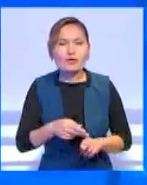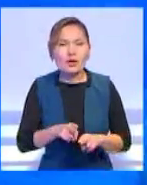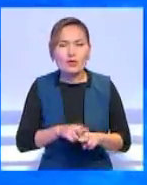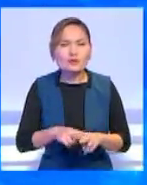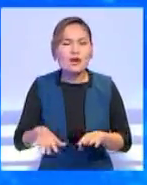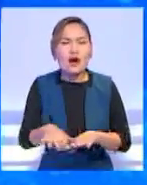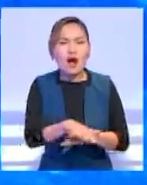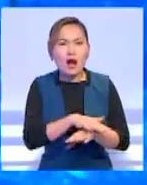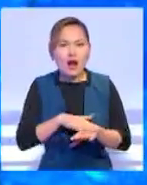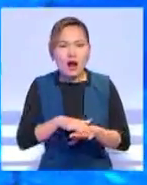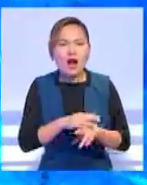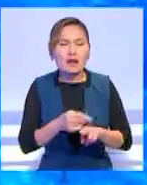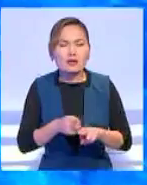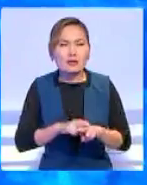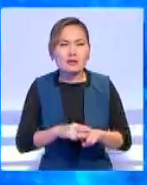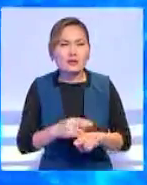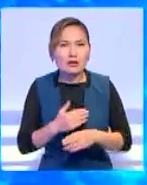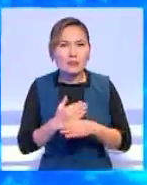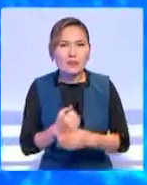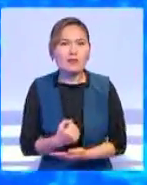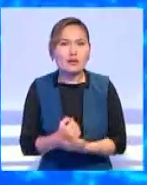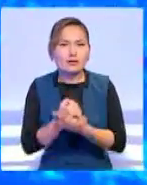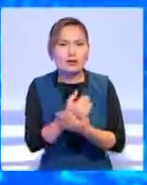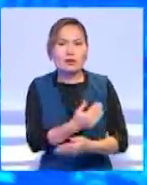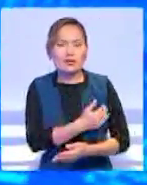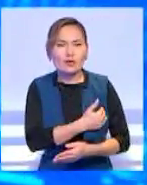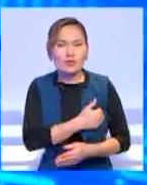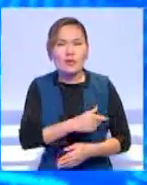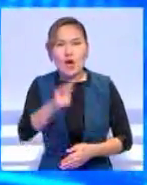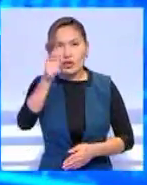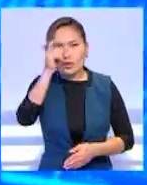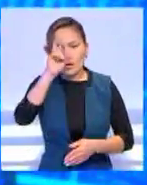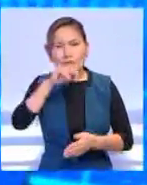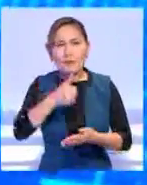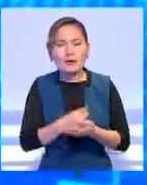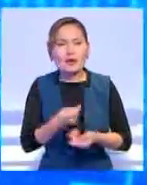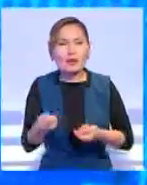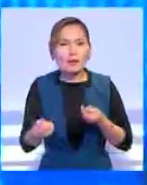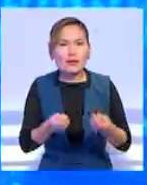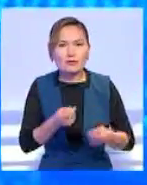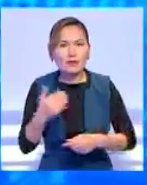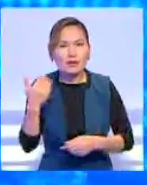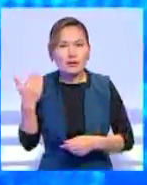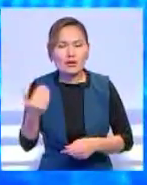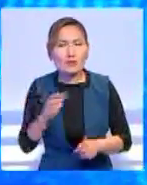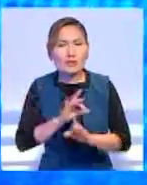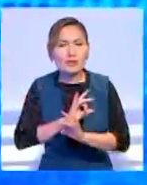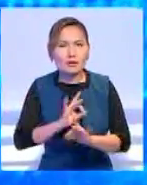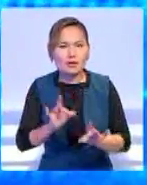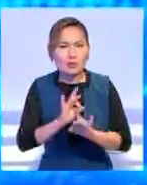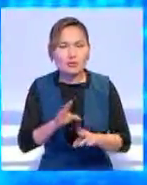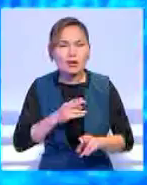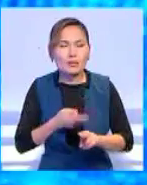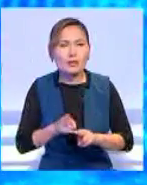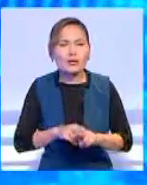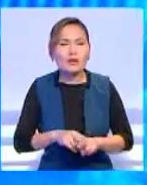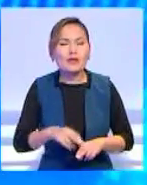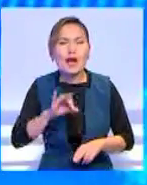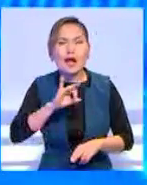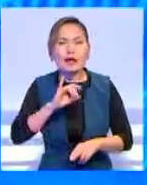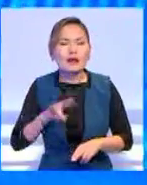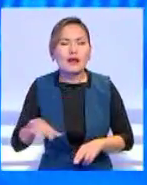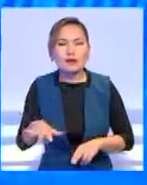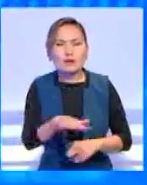араласуына үзілді кесілді қарсы. Бұл жөнінде Түркия президентінің баспасөз хатшысы Ибрахим Калын Парсы елінің бейбітшілігі мен тыныштығын